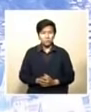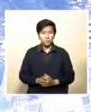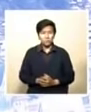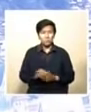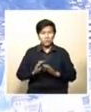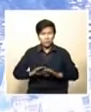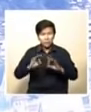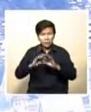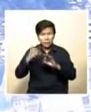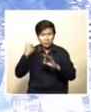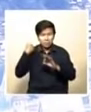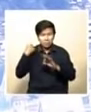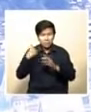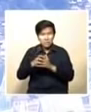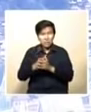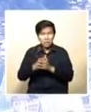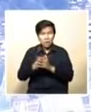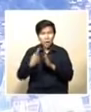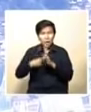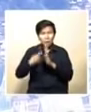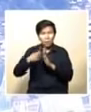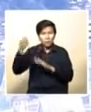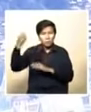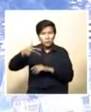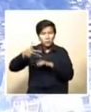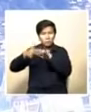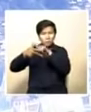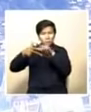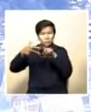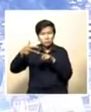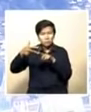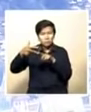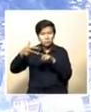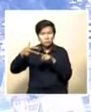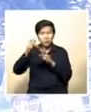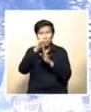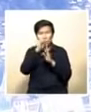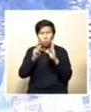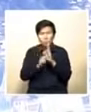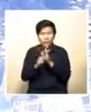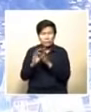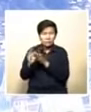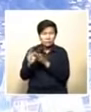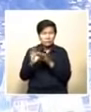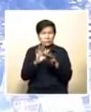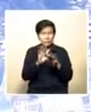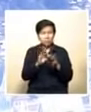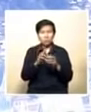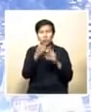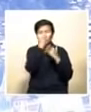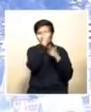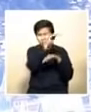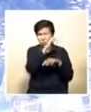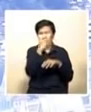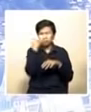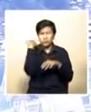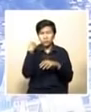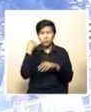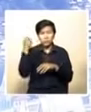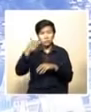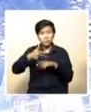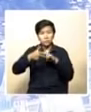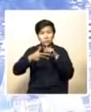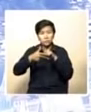Trade Agreement ระหว่างประเทศต่อกันให้เราผลิตแล้วส่งออกเราก็ต้องส่งออก 3 อย่างนี้ต้องส่ง